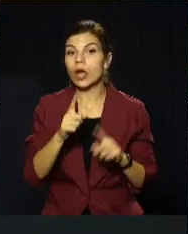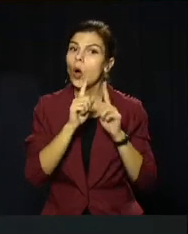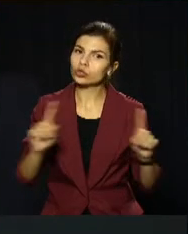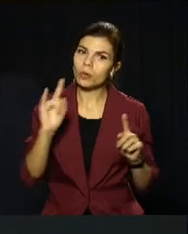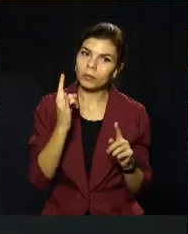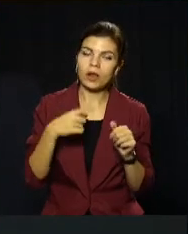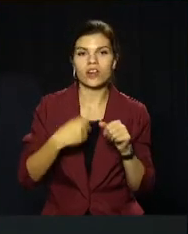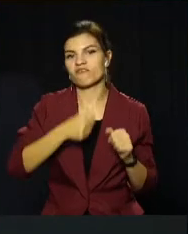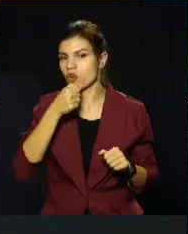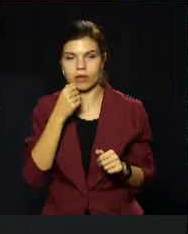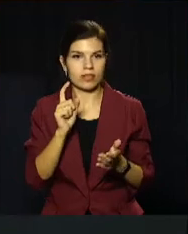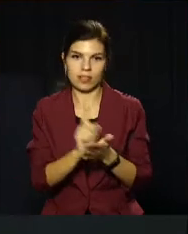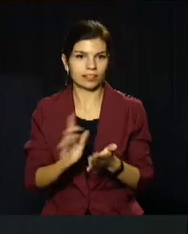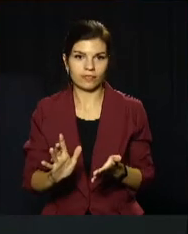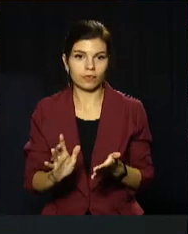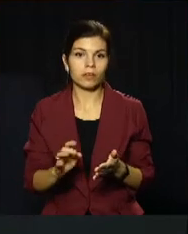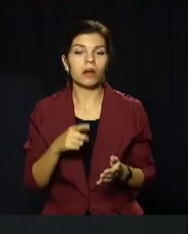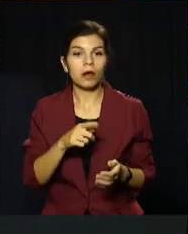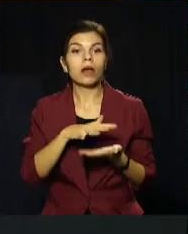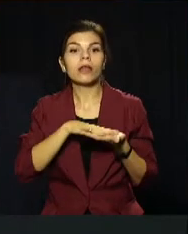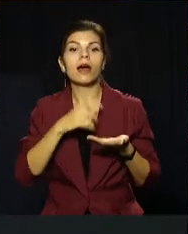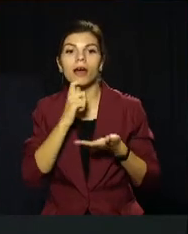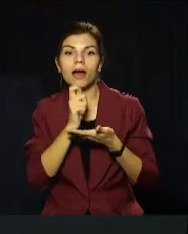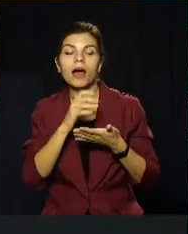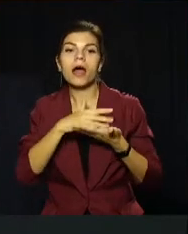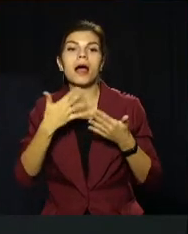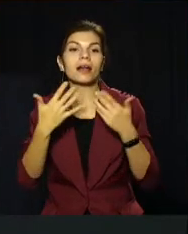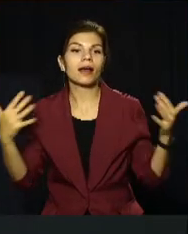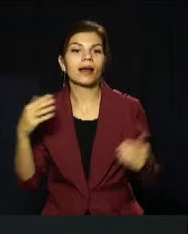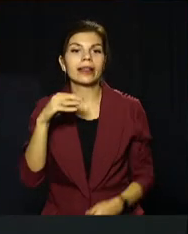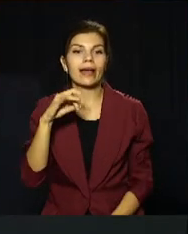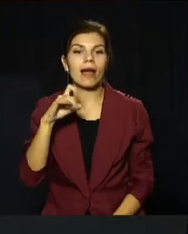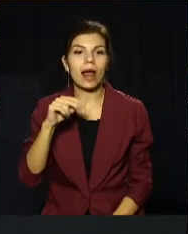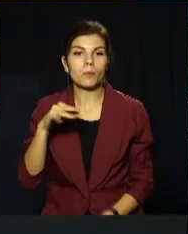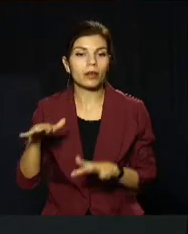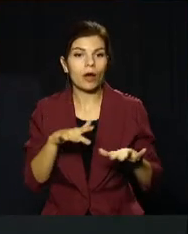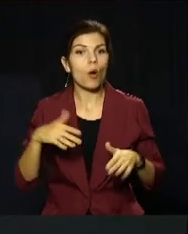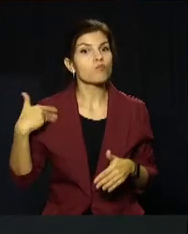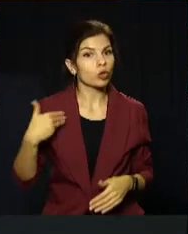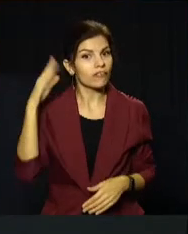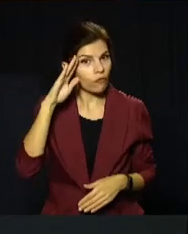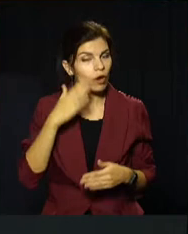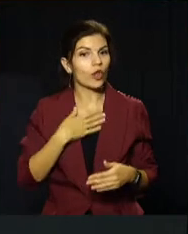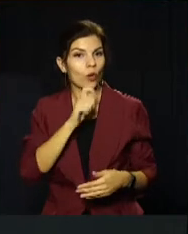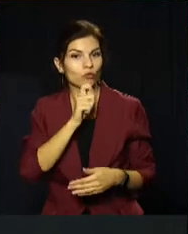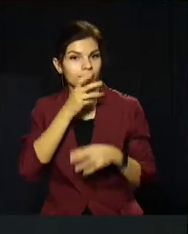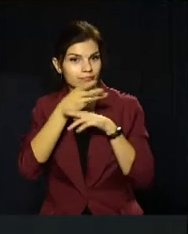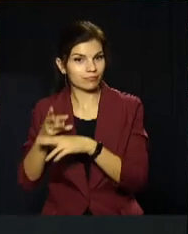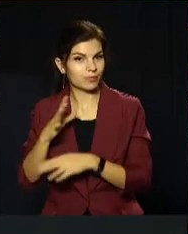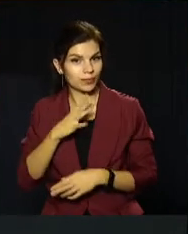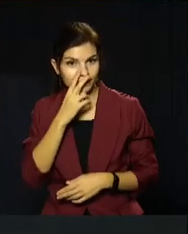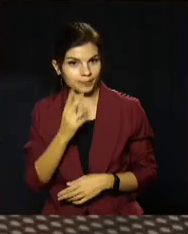чи дорослий. Відкритий продовжує серію сюжетів про різні види терапії. Про користь води більше знає наша Вікторія Вахрушина.